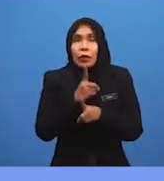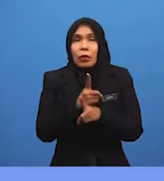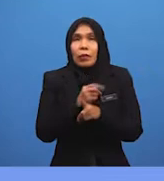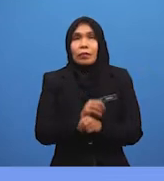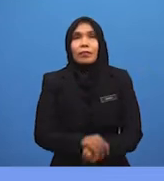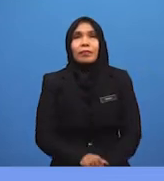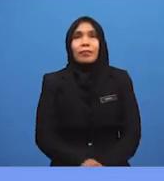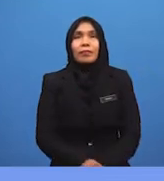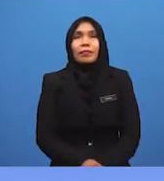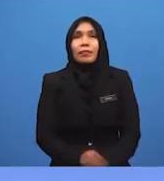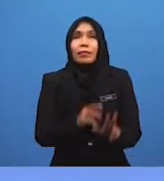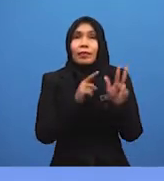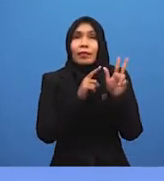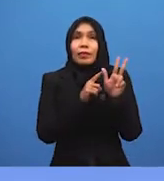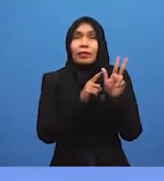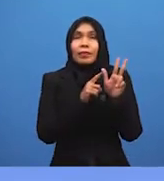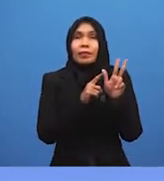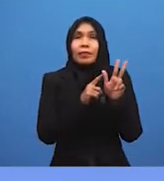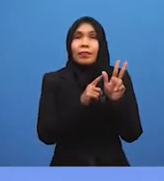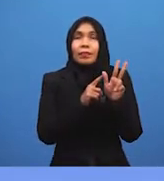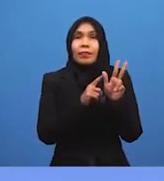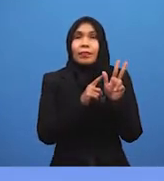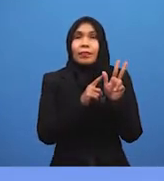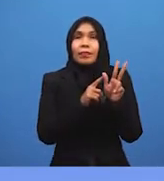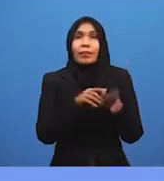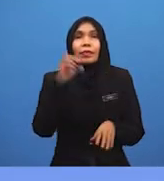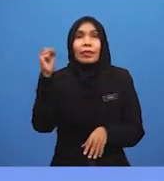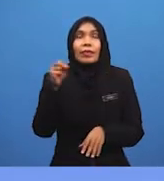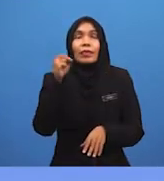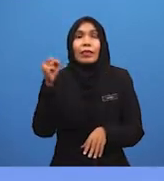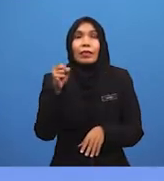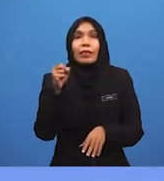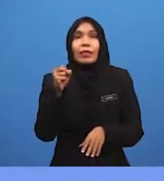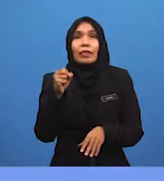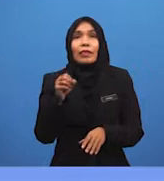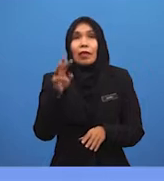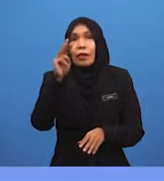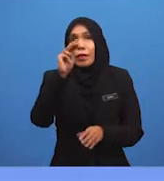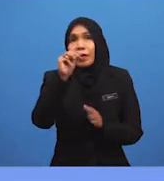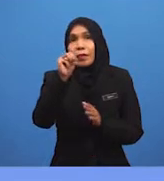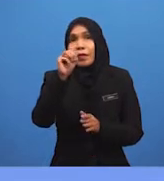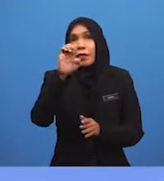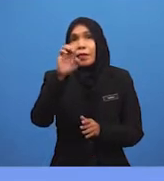betul. 3. Pavitran sentiasa membuli rakan-rakannya.